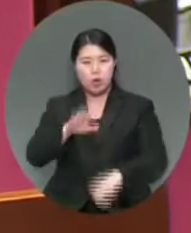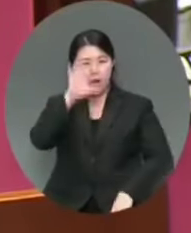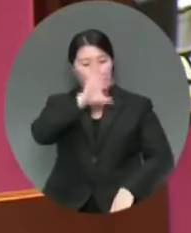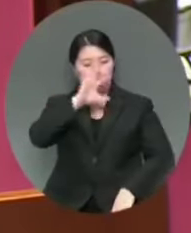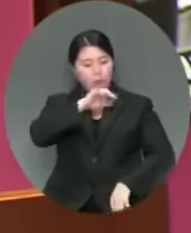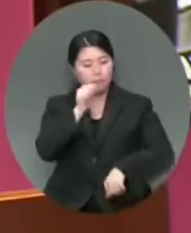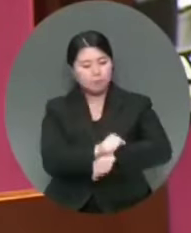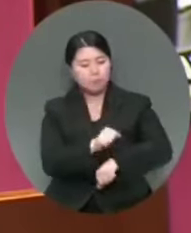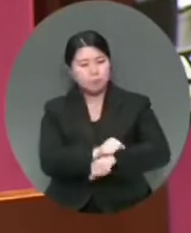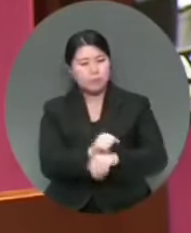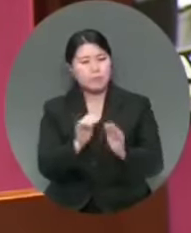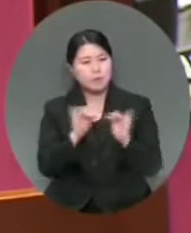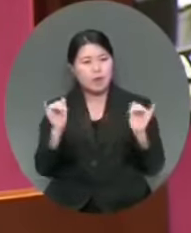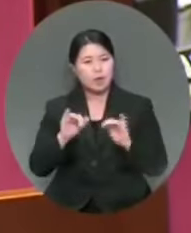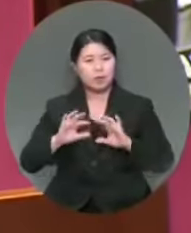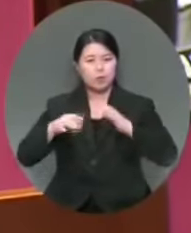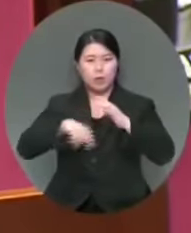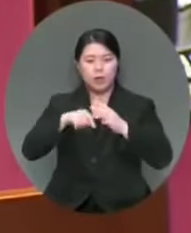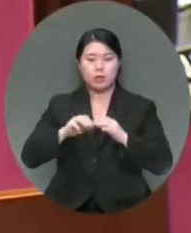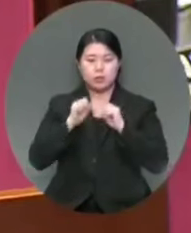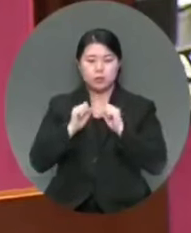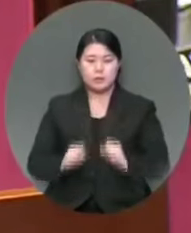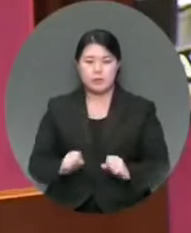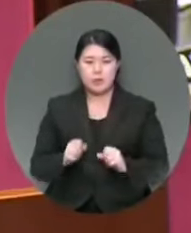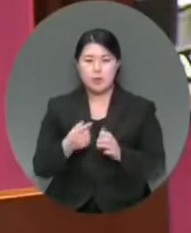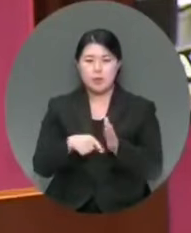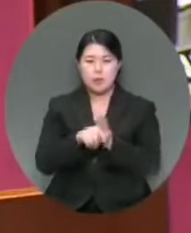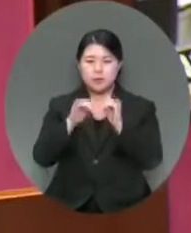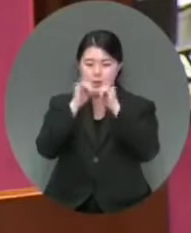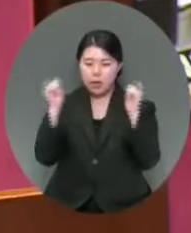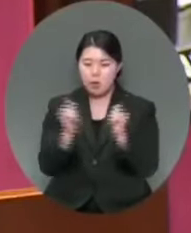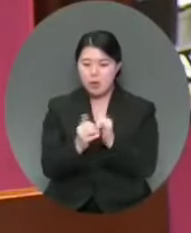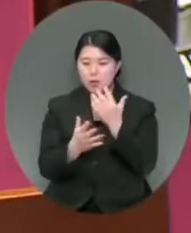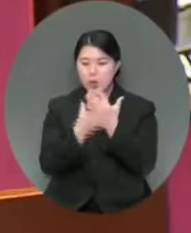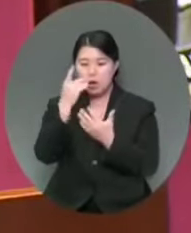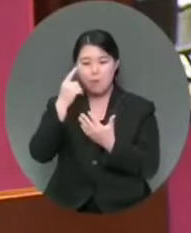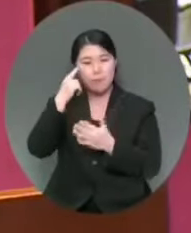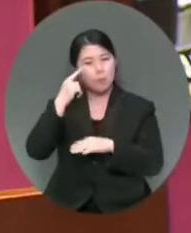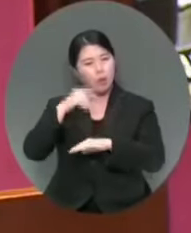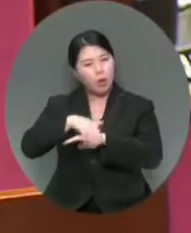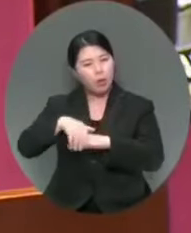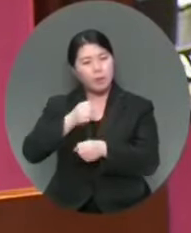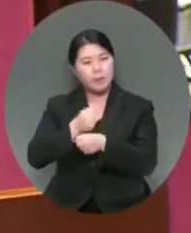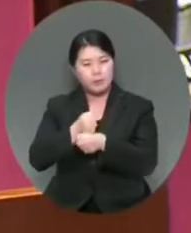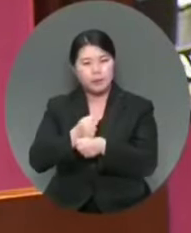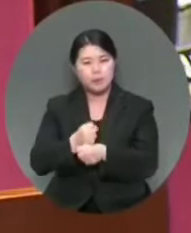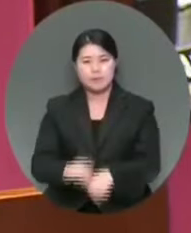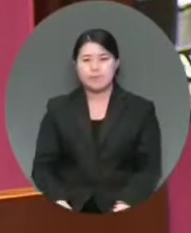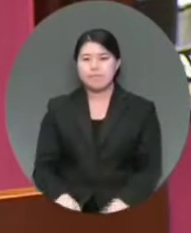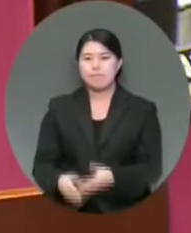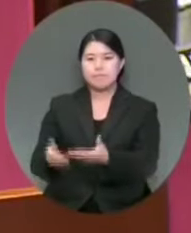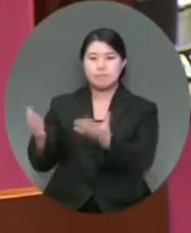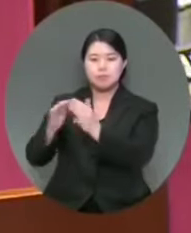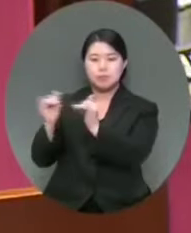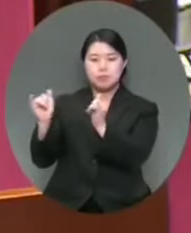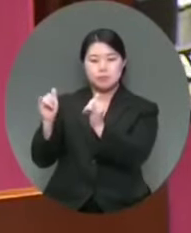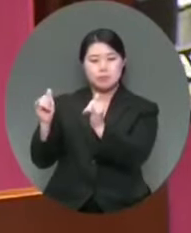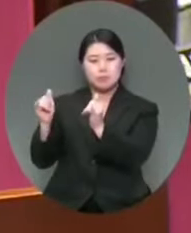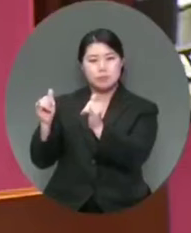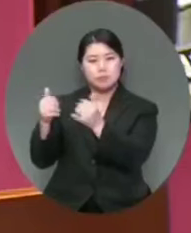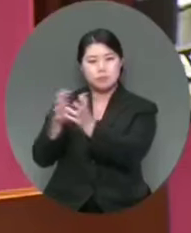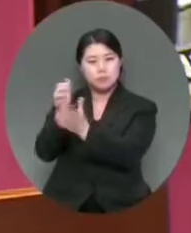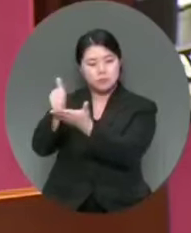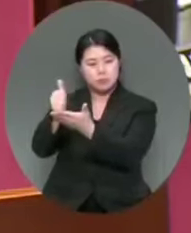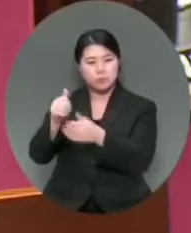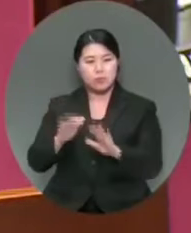인력 국내 정착 유도 사회 통합 모색하겠다라고 했고 이정식 고용노동부 장관도 외국인